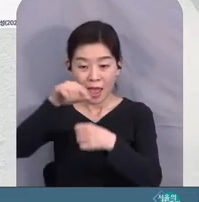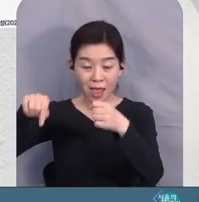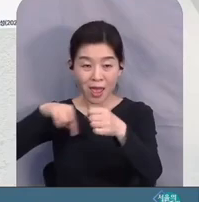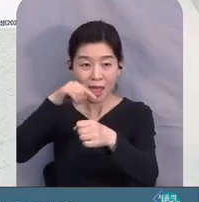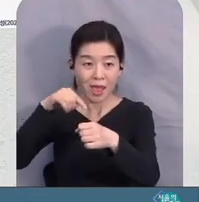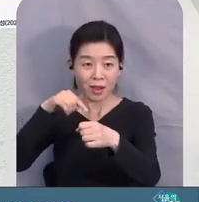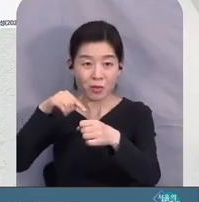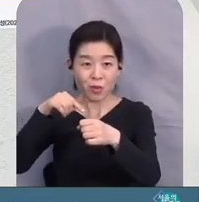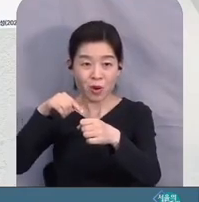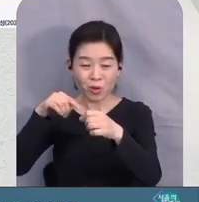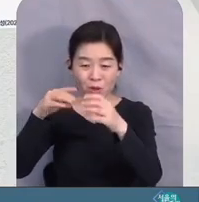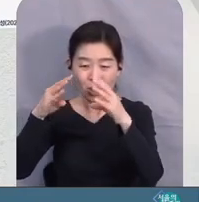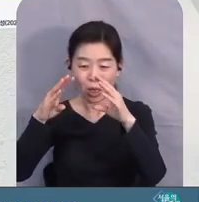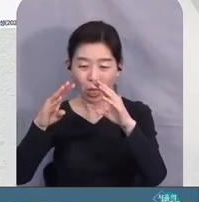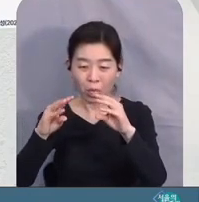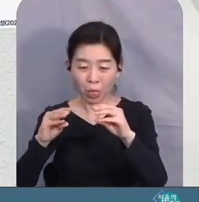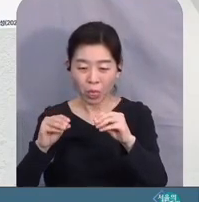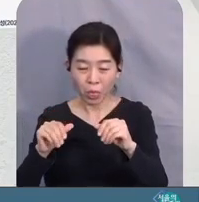떨어졌는데 그거를